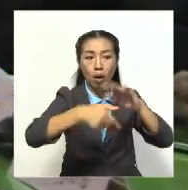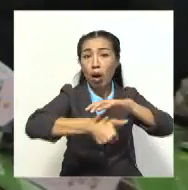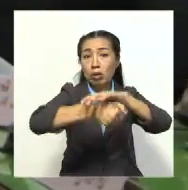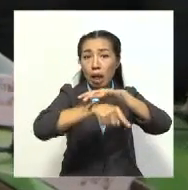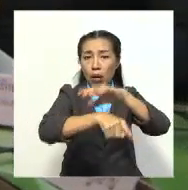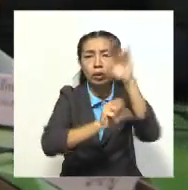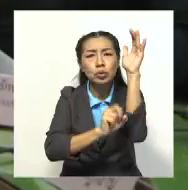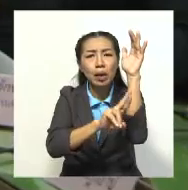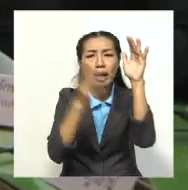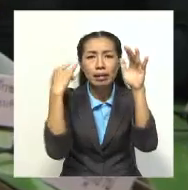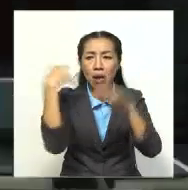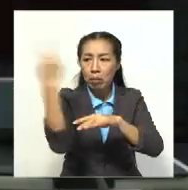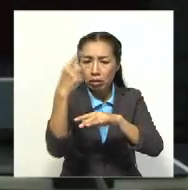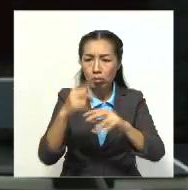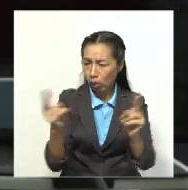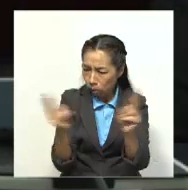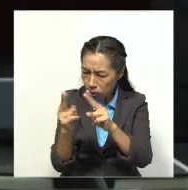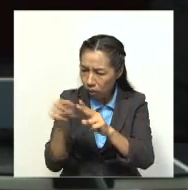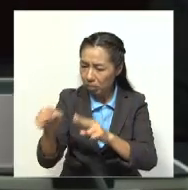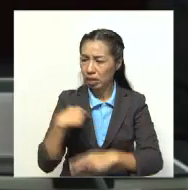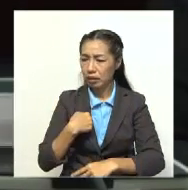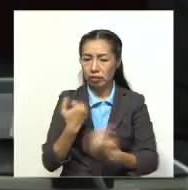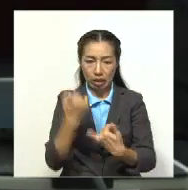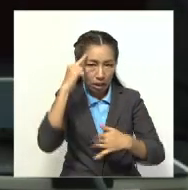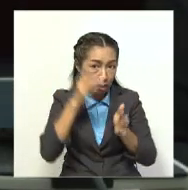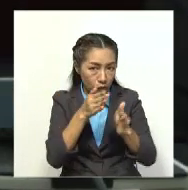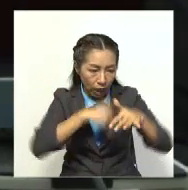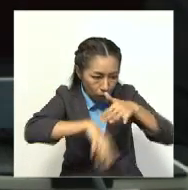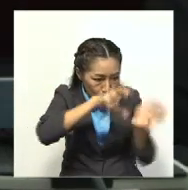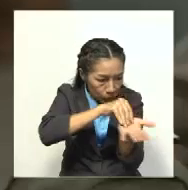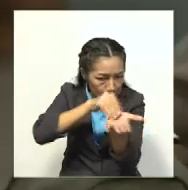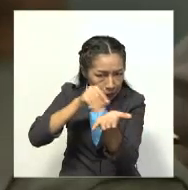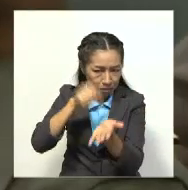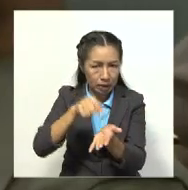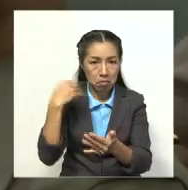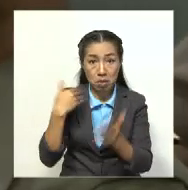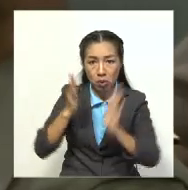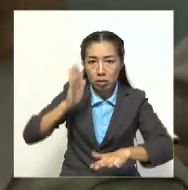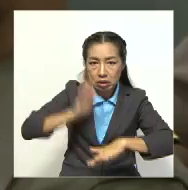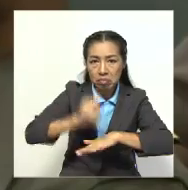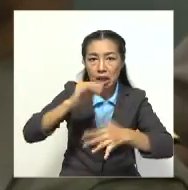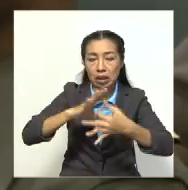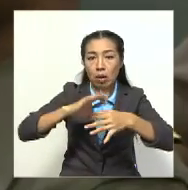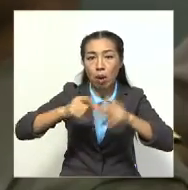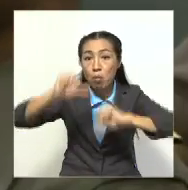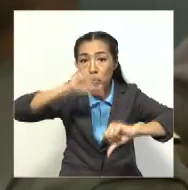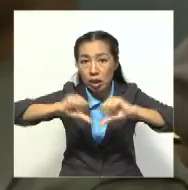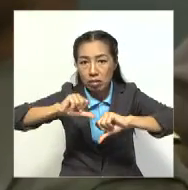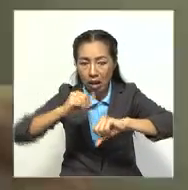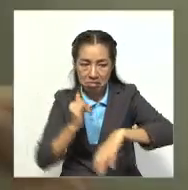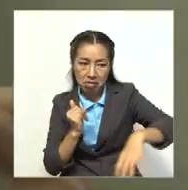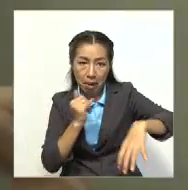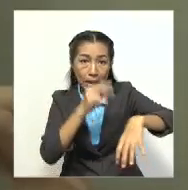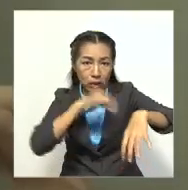จังหวัดสุราษฎร์ธานีนะคะโดยบอกว่าตอนนี้หลายฝ่ายกำลังหาข้อเท็จจริงซึ่งก็มีผู้เชี่ยวชาญด้านวิทยาศาสตร์ลงพื้น